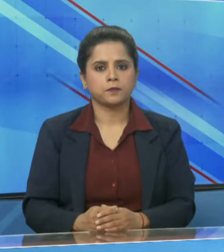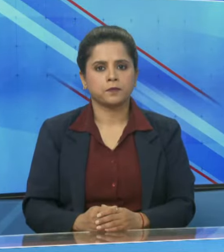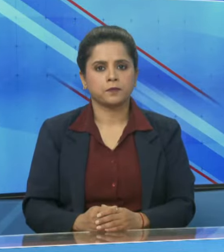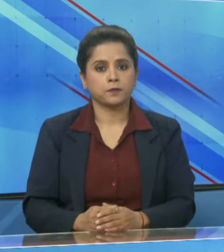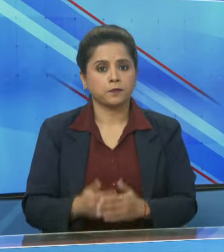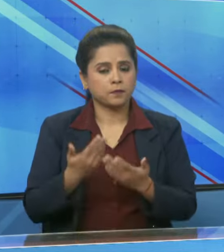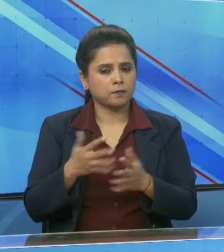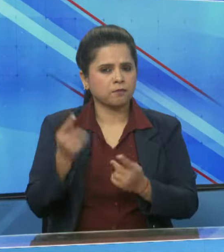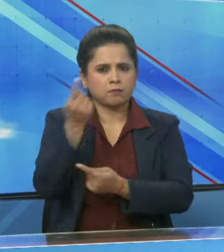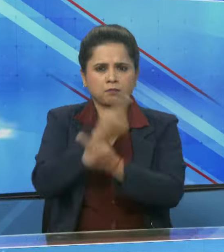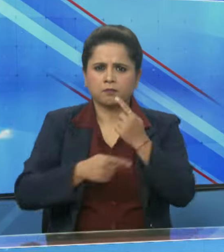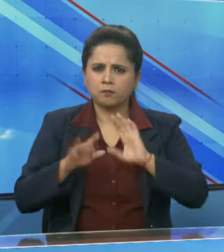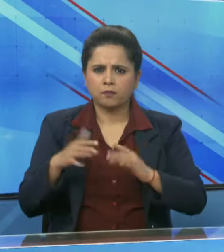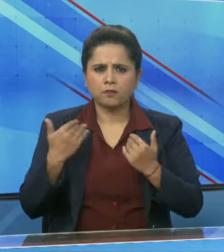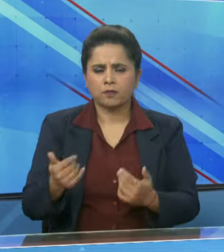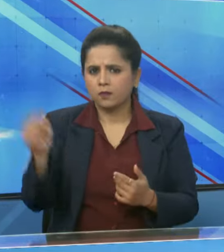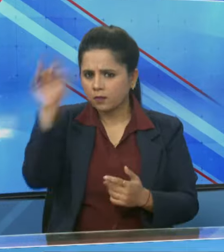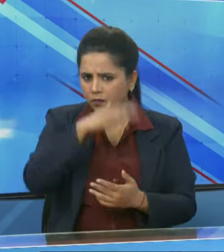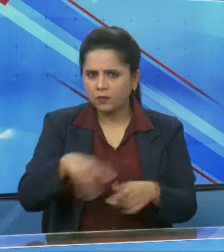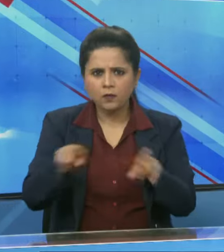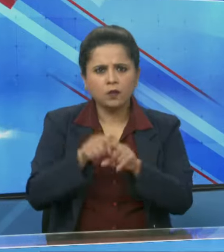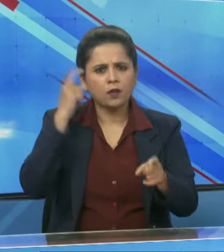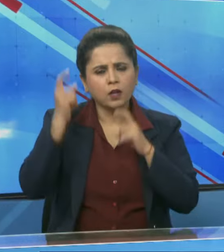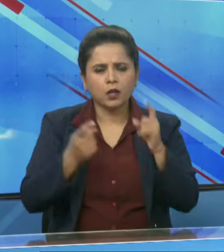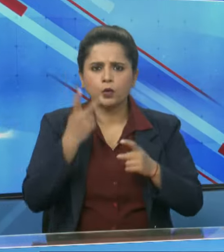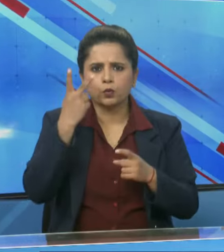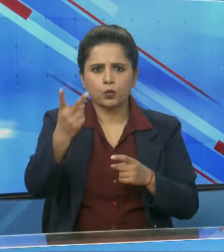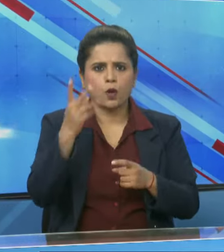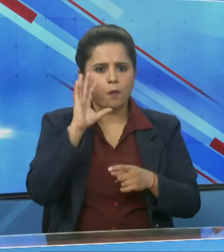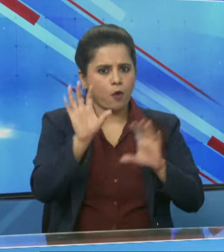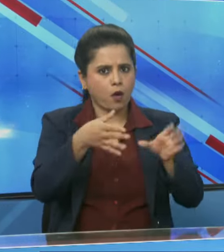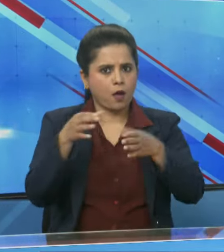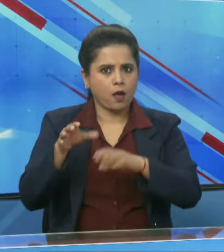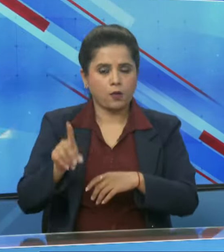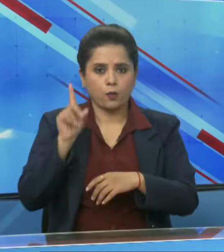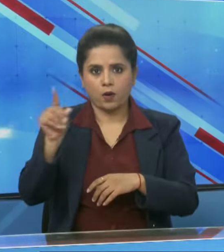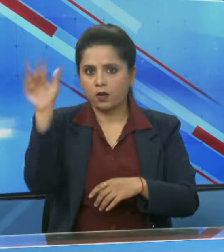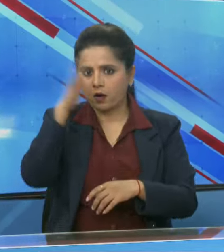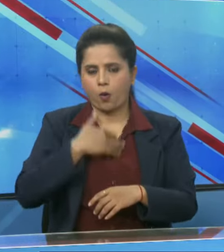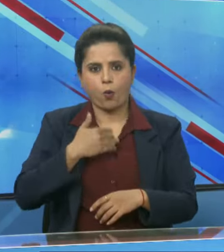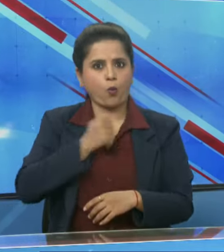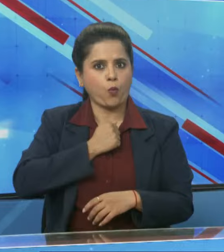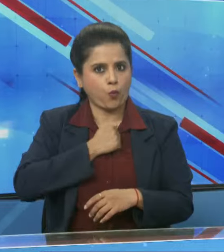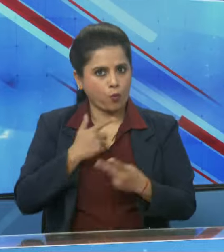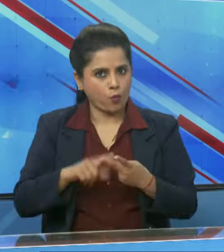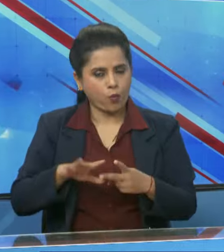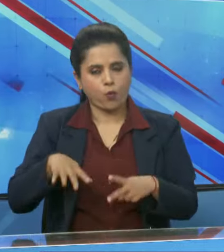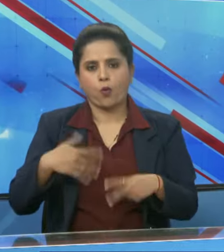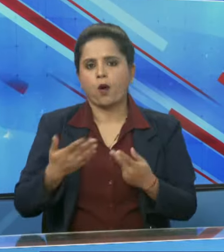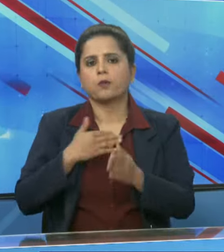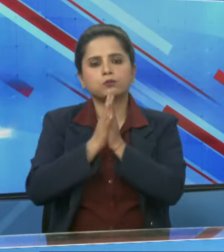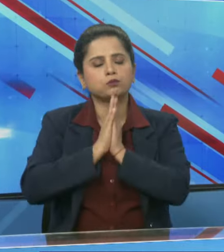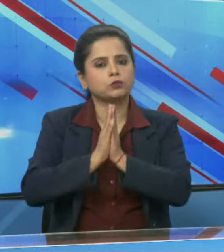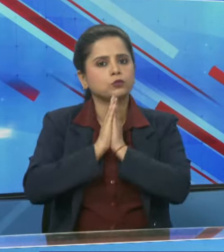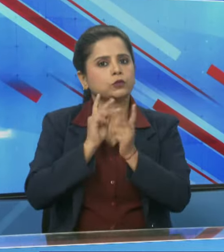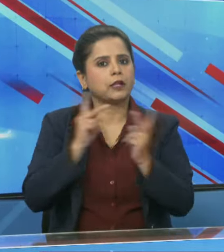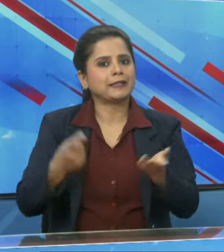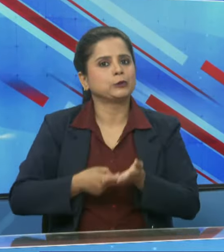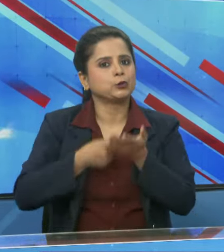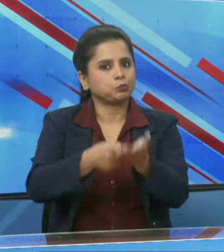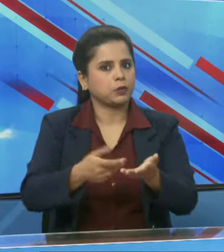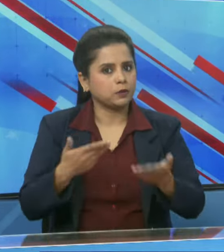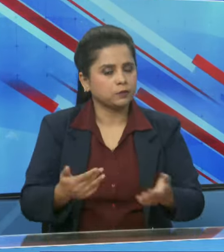कोई भी पार्टी हो देश में, भारत देश में विचारधारा के दो मुख्य बिंदु है, एक राष्ट्रवाद की बात हो या एक सनातन धर्म के रिस्पेक्ट की बात